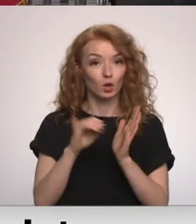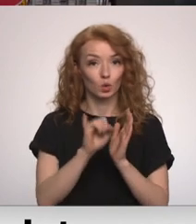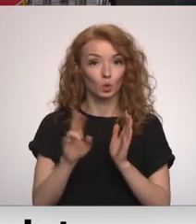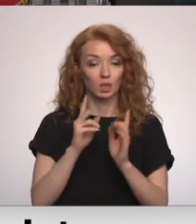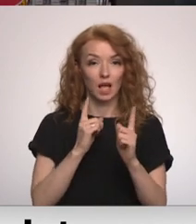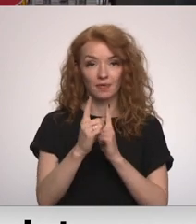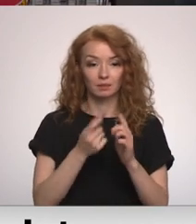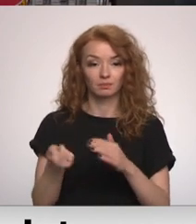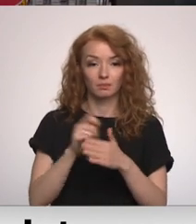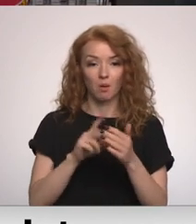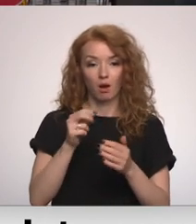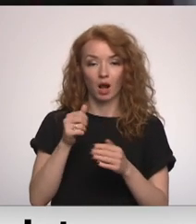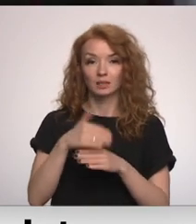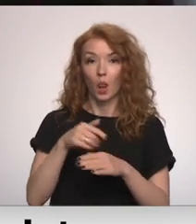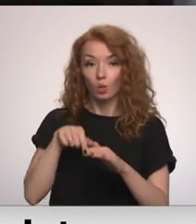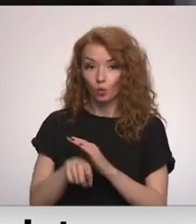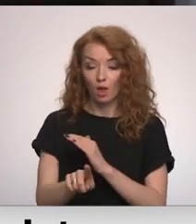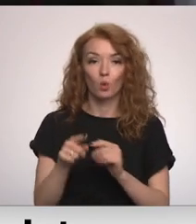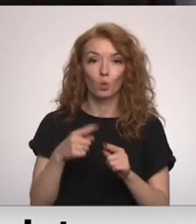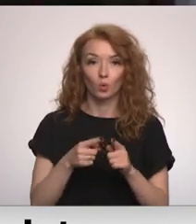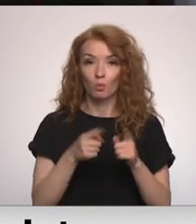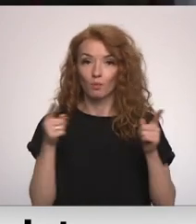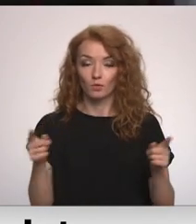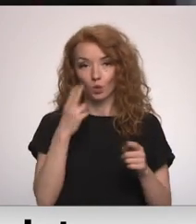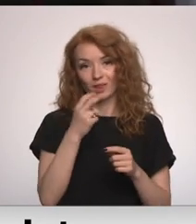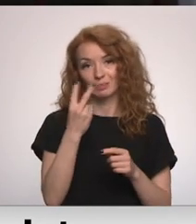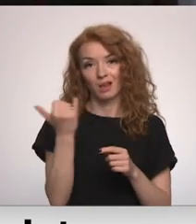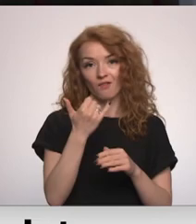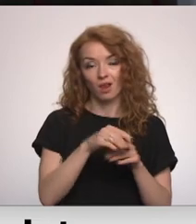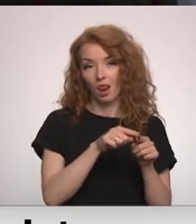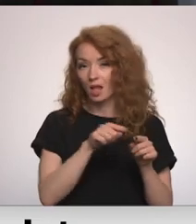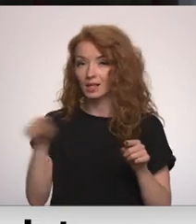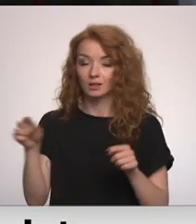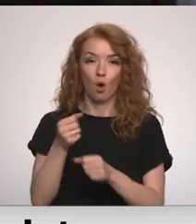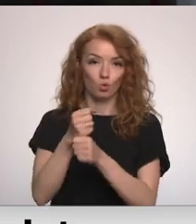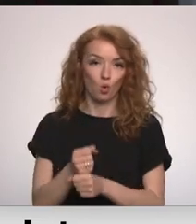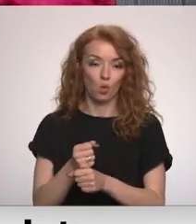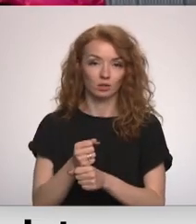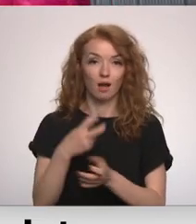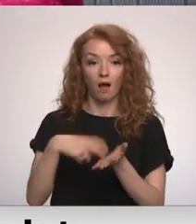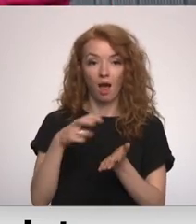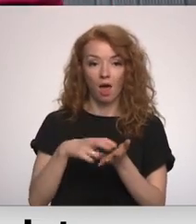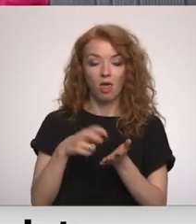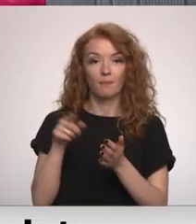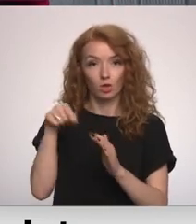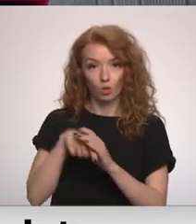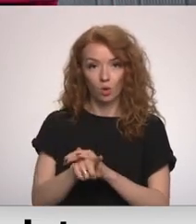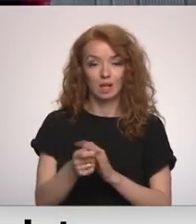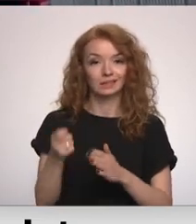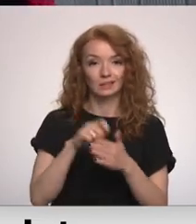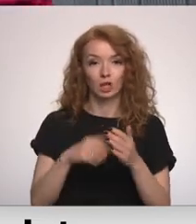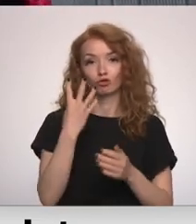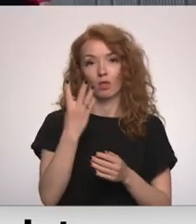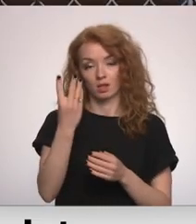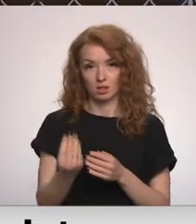satiksmē būs slēgts Prāgas ielas tunelis un iela posmā no 13. Janvāra ielas līdz autoostai. Gājējiem Prāgas ielas tunelis būs slēgts